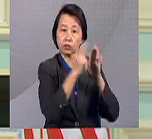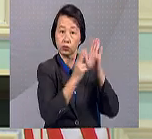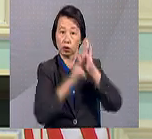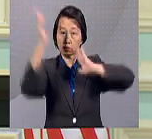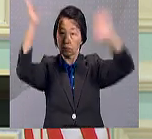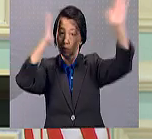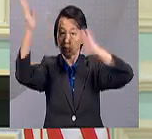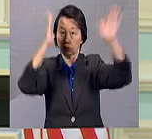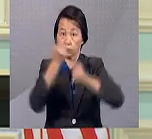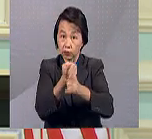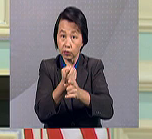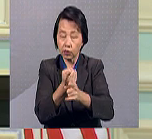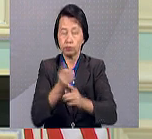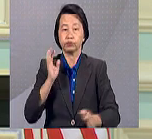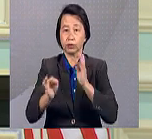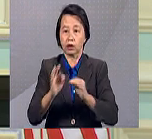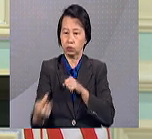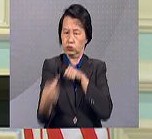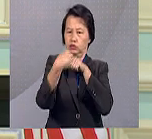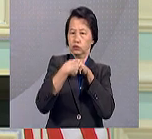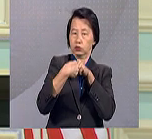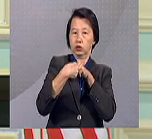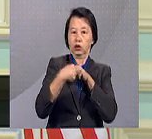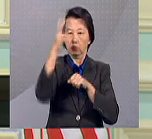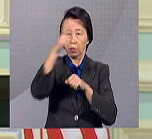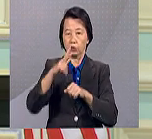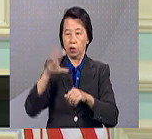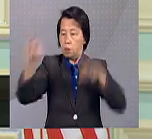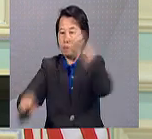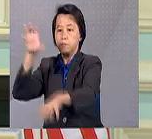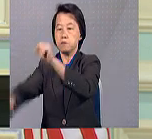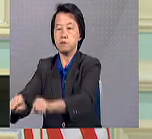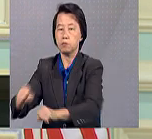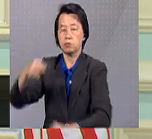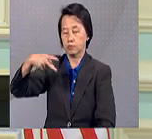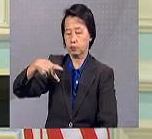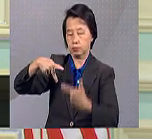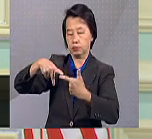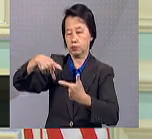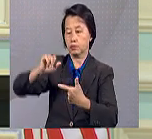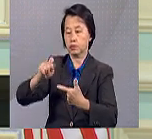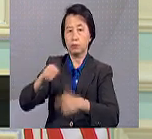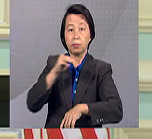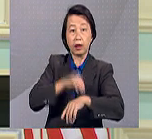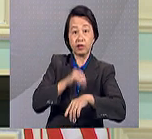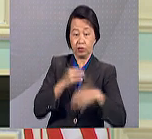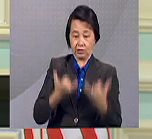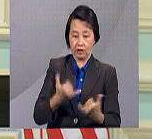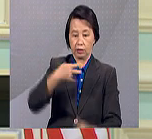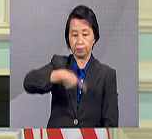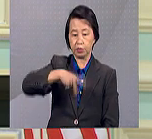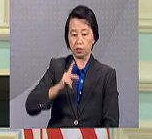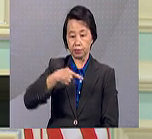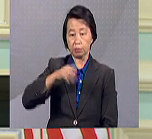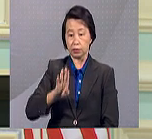kita. Dan kalau tuduhan mengatakan kita menyerbu parti sewaktu PKPD ini,